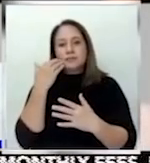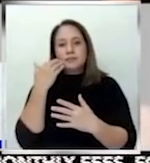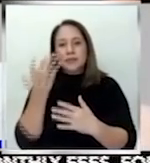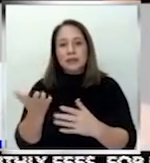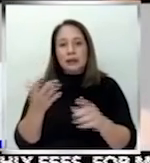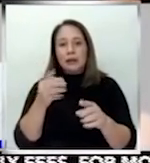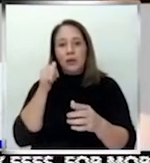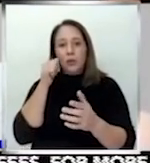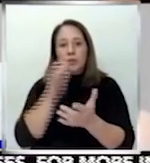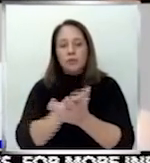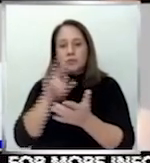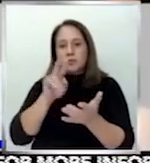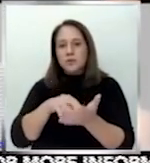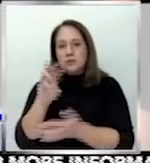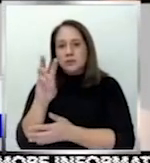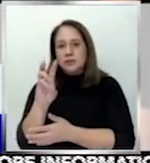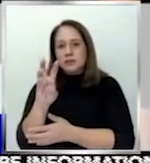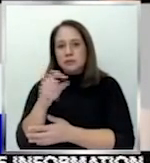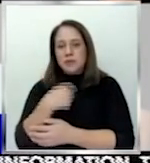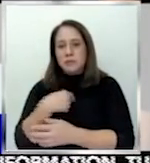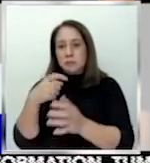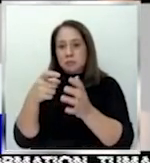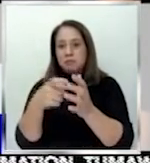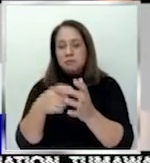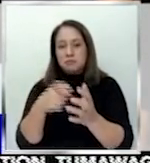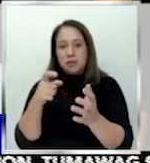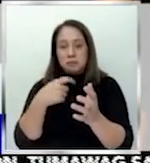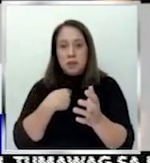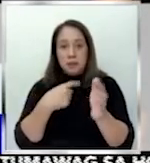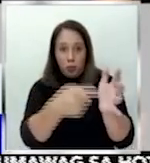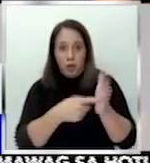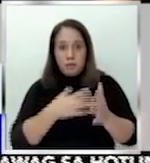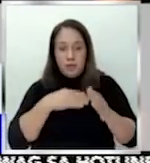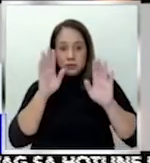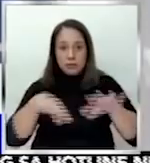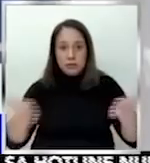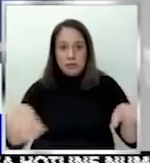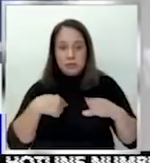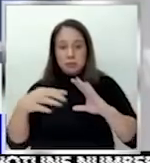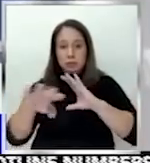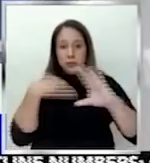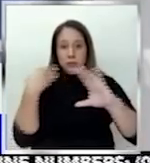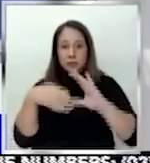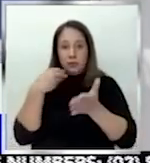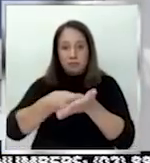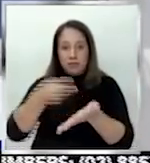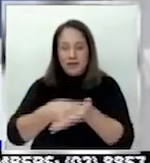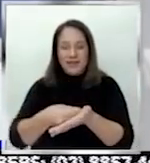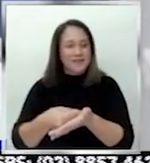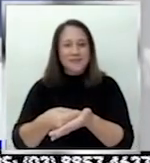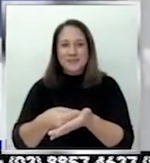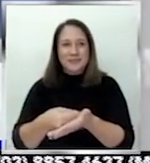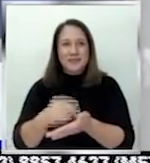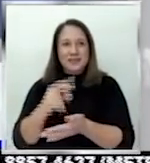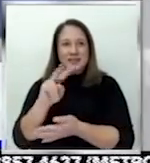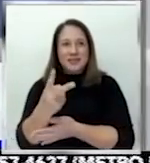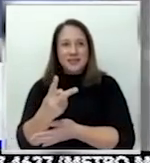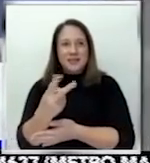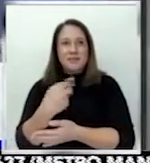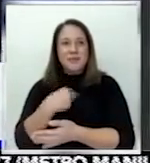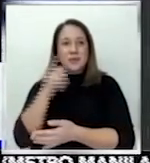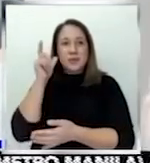2016. I cannot impose on my children to send me money, no? Pangalawa, nagko-call center ako. I